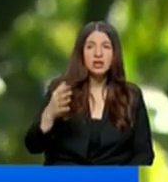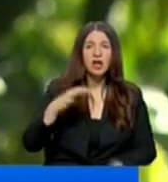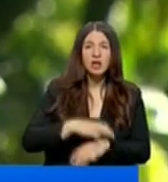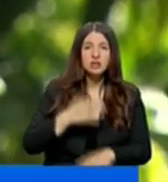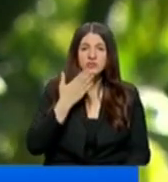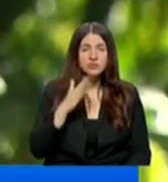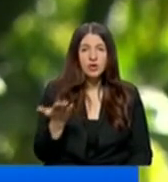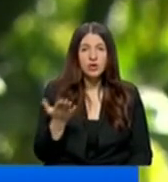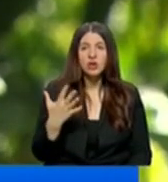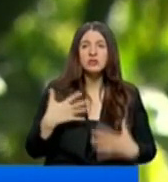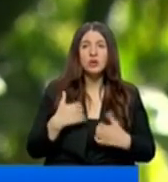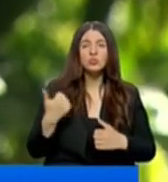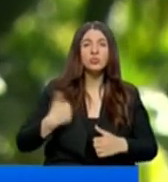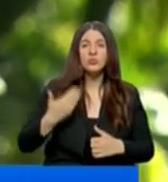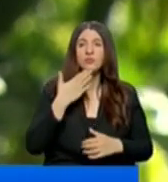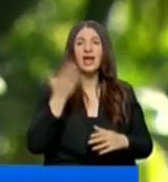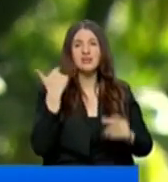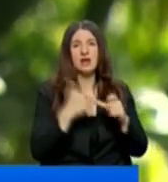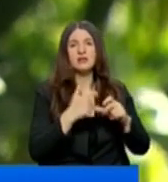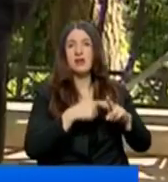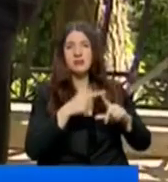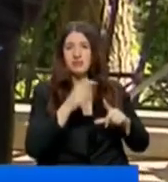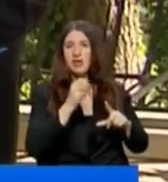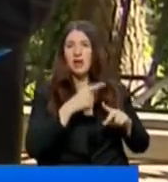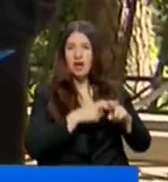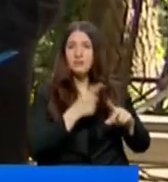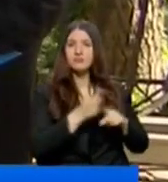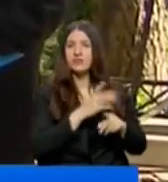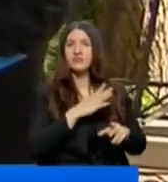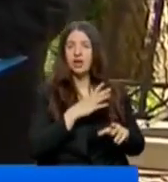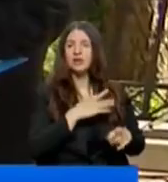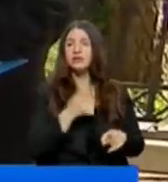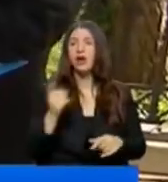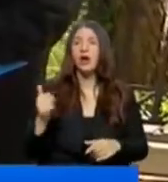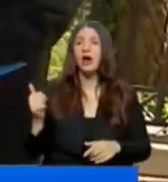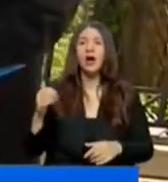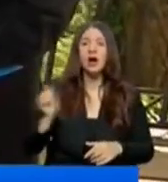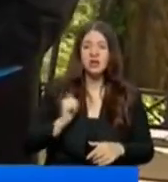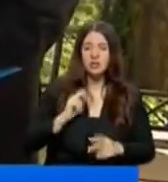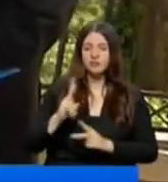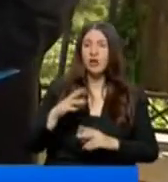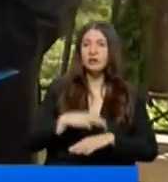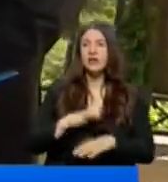yok. Sağlık kuruluşları yok. Eski gatalar vardı. Gatalar vardı tabii. Evet, askeri hastaneler vardı.